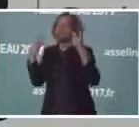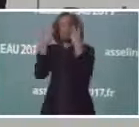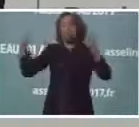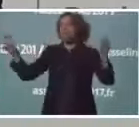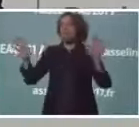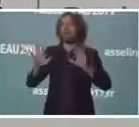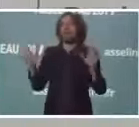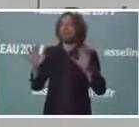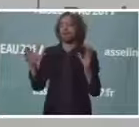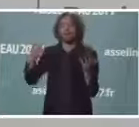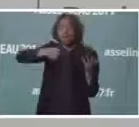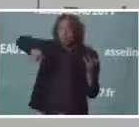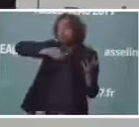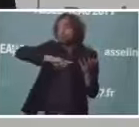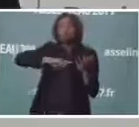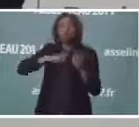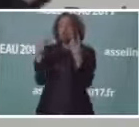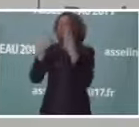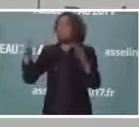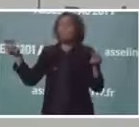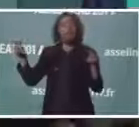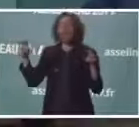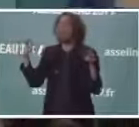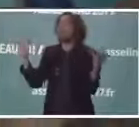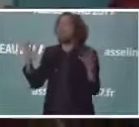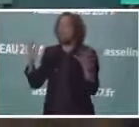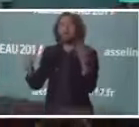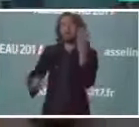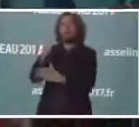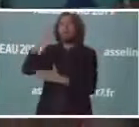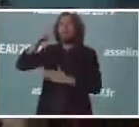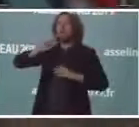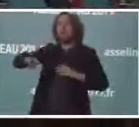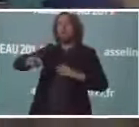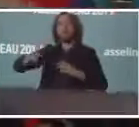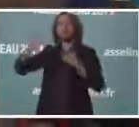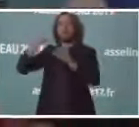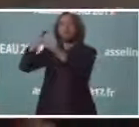nouvel ordre mondial qui nous entraîne à son choc